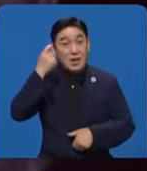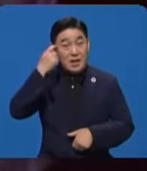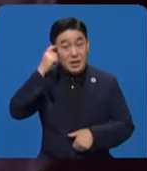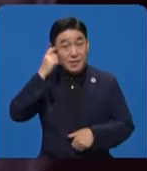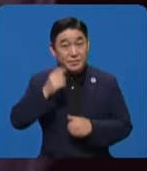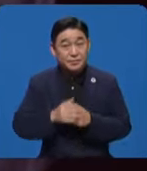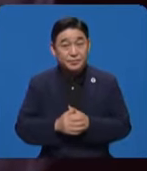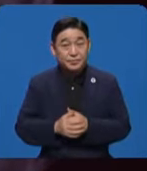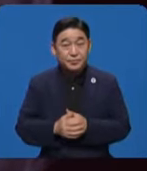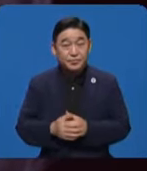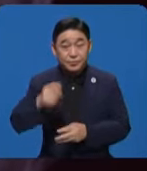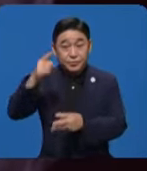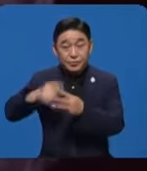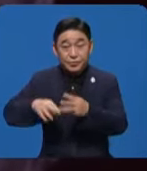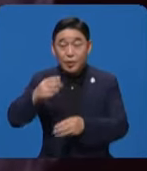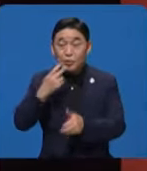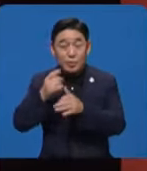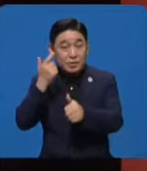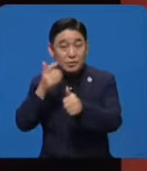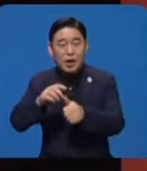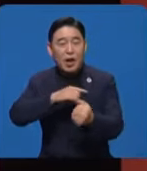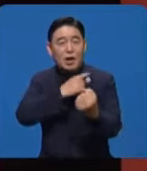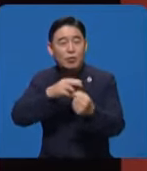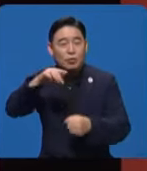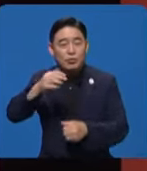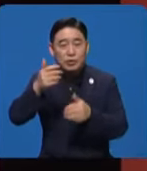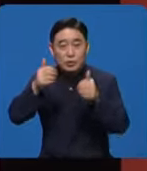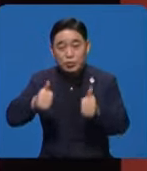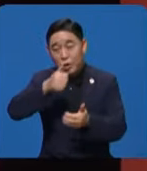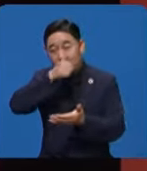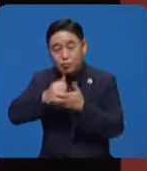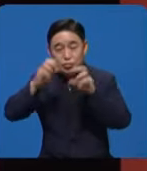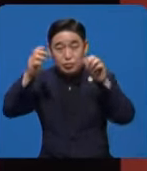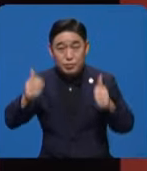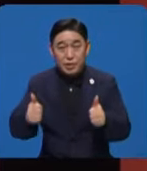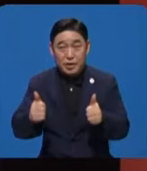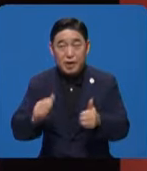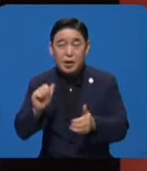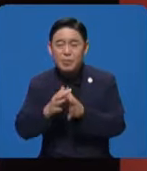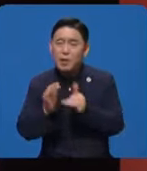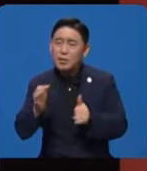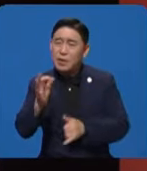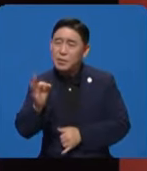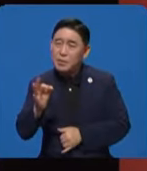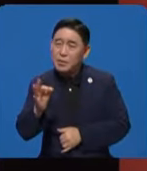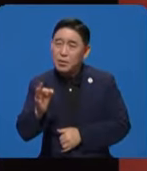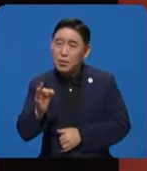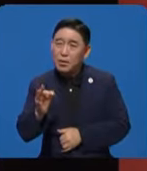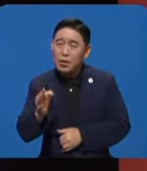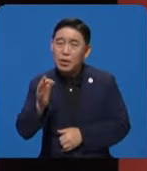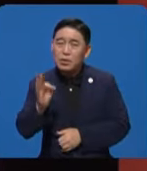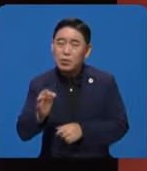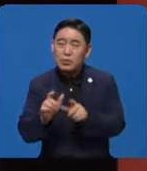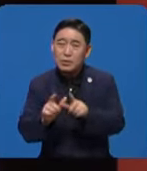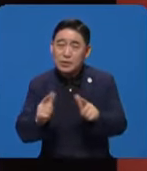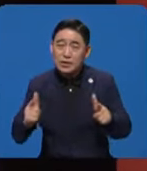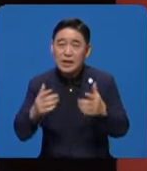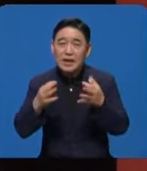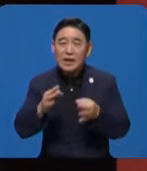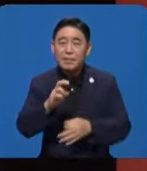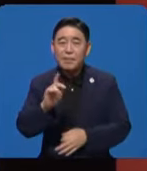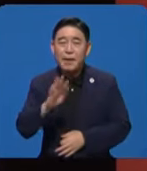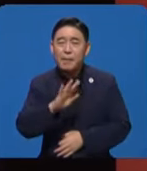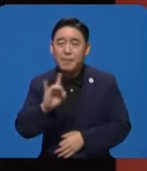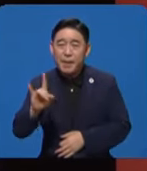다시 윤석열 후보에게 묻겠습니다. 권순일 무죄 판결, 이재명 사건의 변호사 비용, 결국 이 돈들이